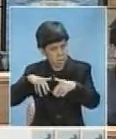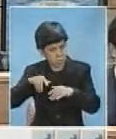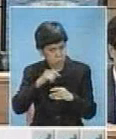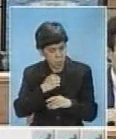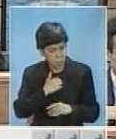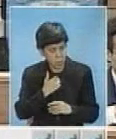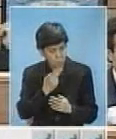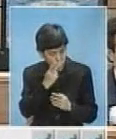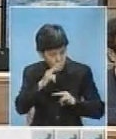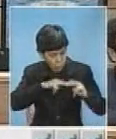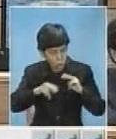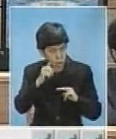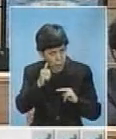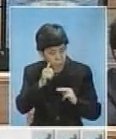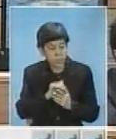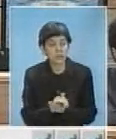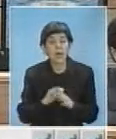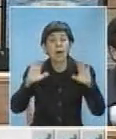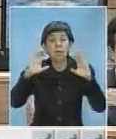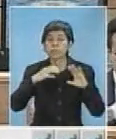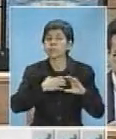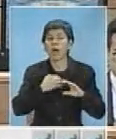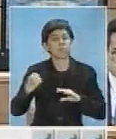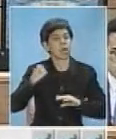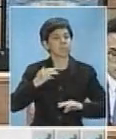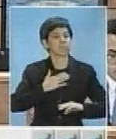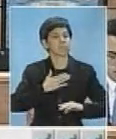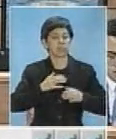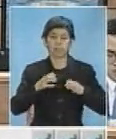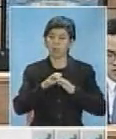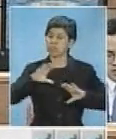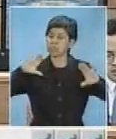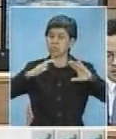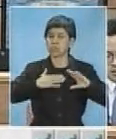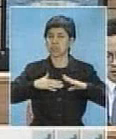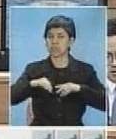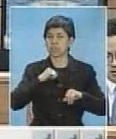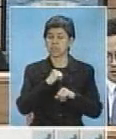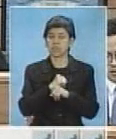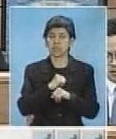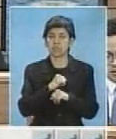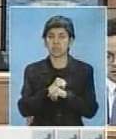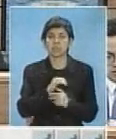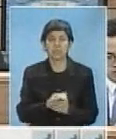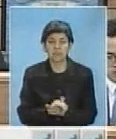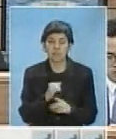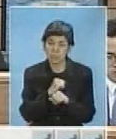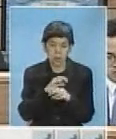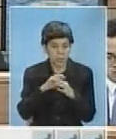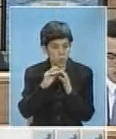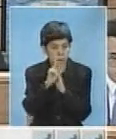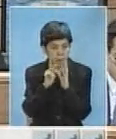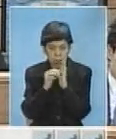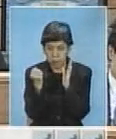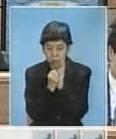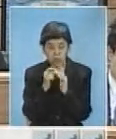บับนี้เพราะรัฐบาลเลือกที่จะใช้อำนาจในส่วนของฝ่ายบริหารในการตรากฎหมายในรูป